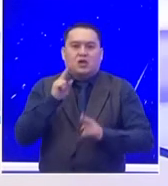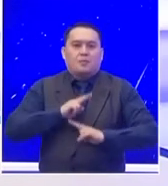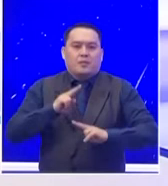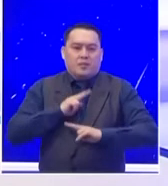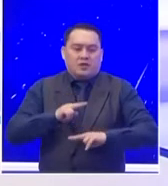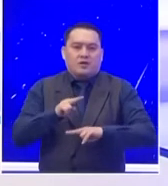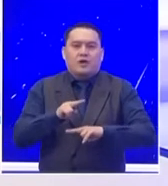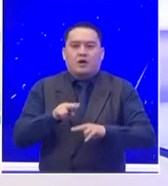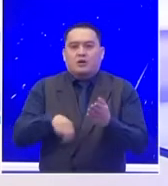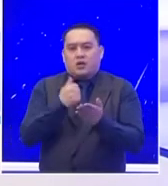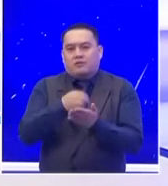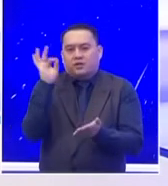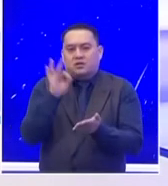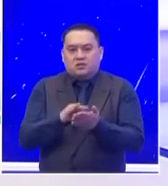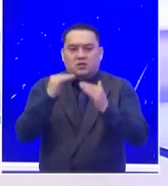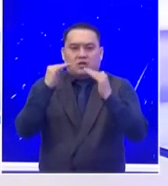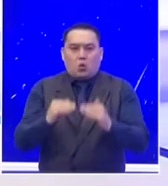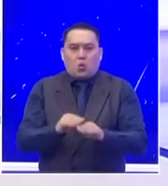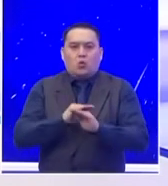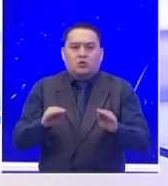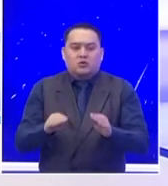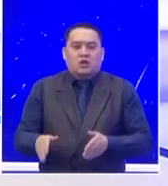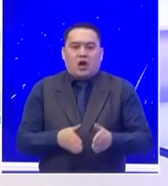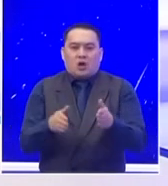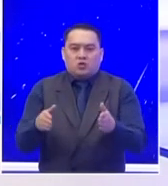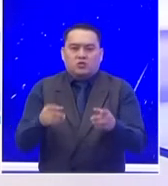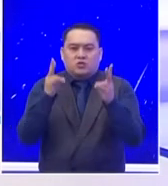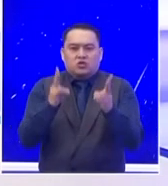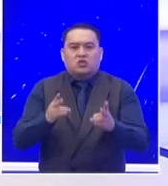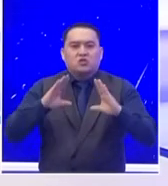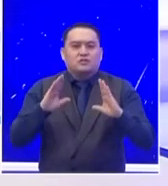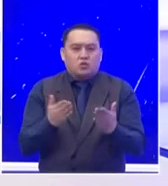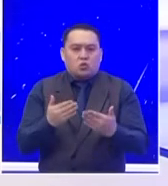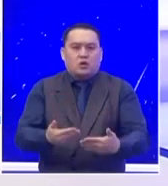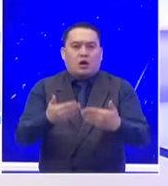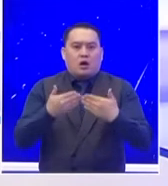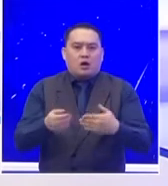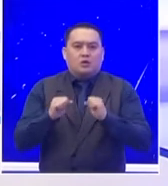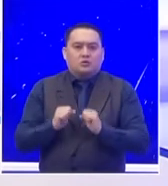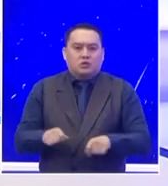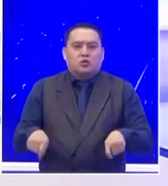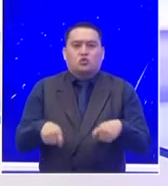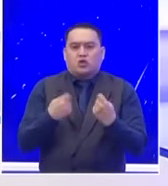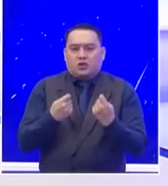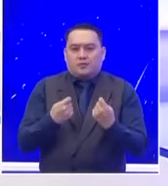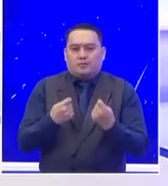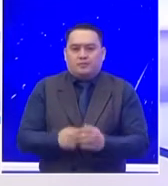сотрудников. Главная цель отработки – снижение уровня дорожно-транспортных происшествий и пресечение грубых нарушений.